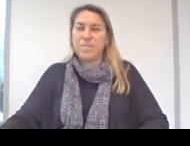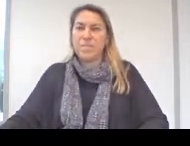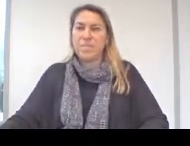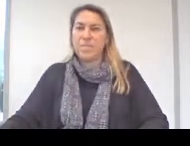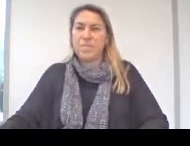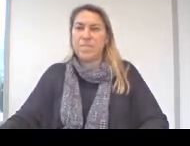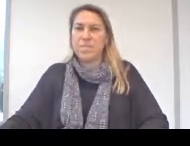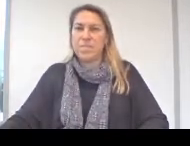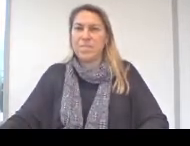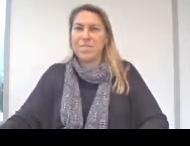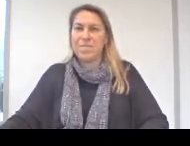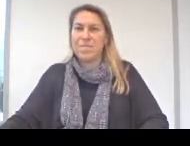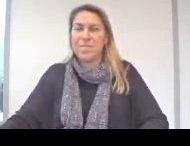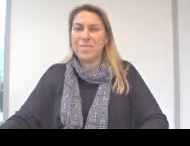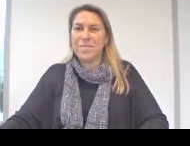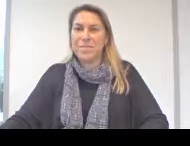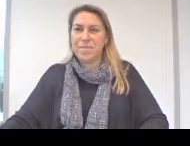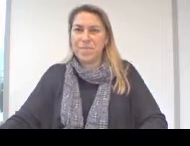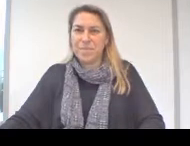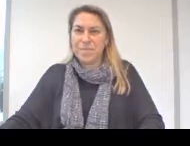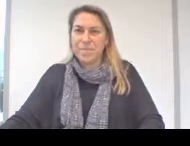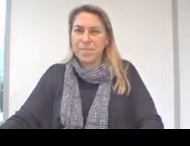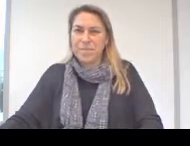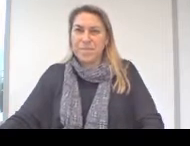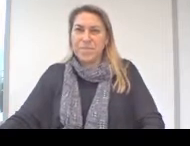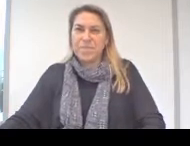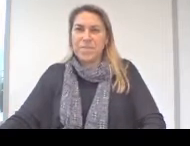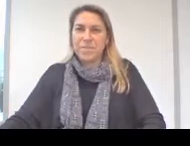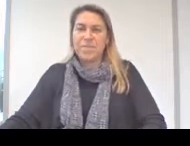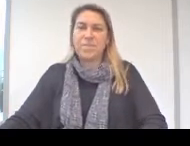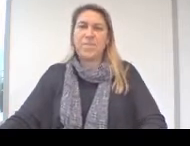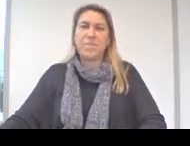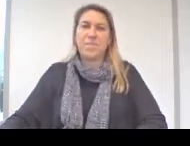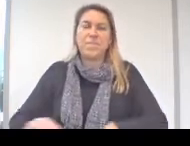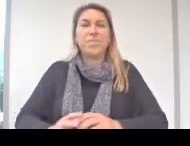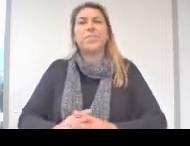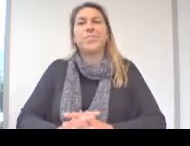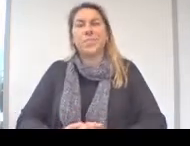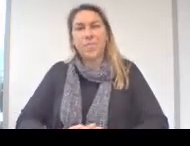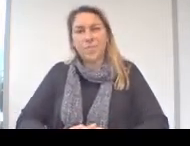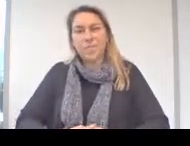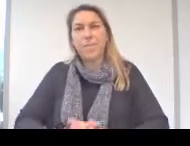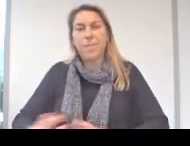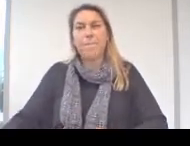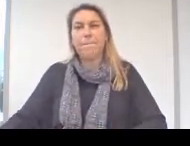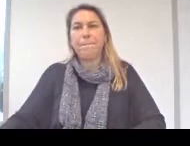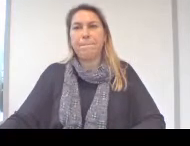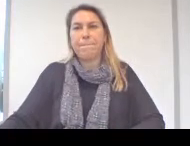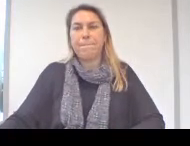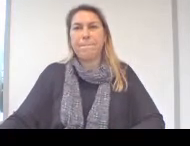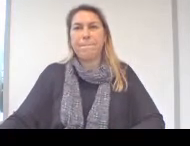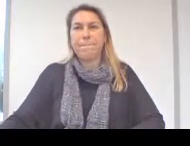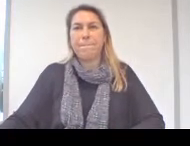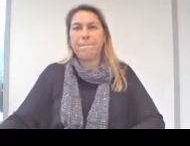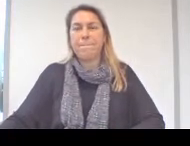disant que bien sûr, vous avez vu au regard de ce qu'ont présenté Emmanuel, Julie et moi-même, que sur certaines unités touristiques, notamment en